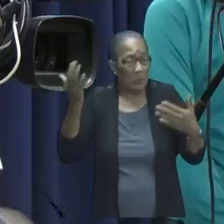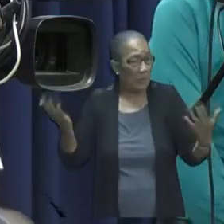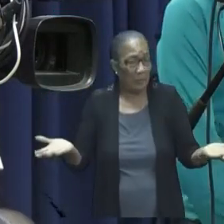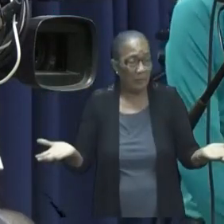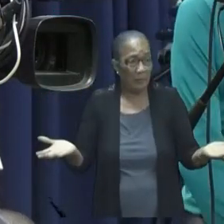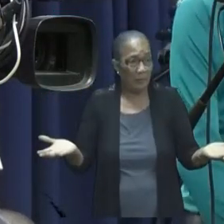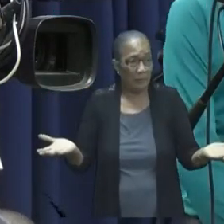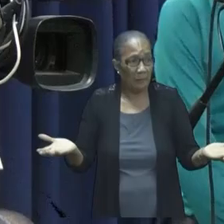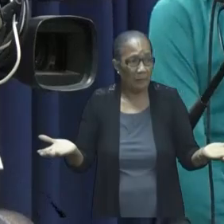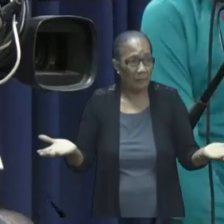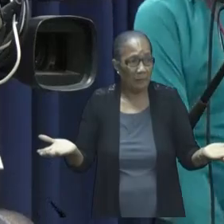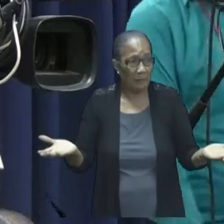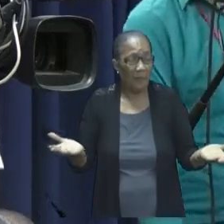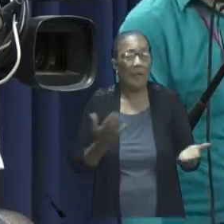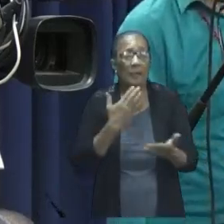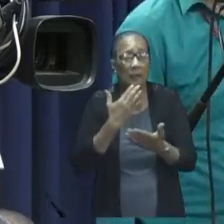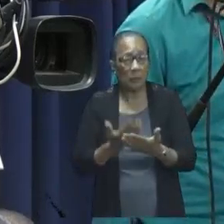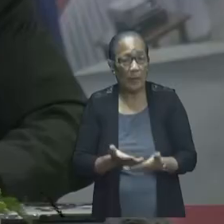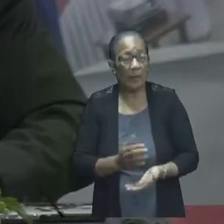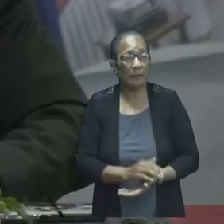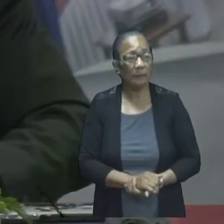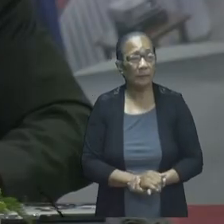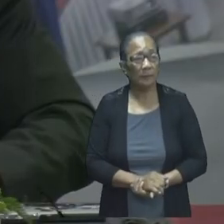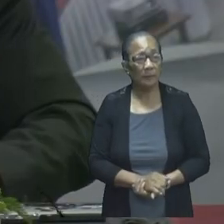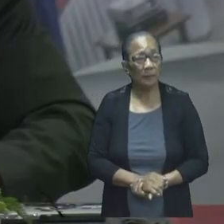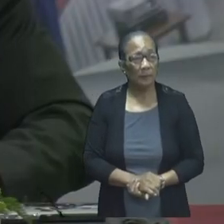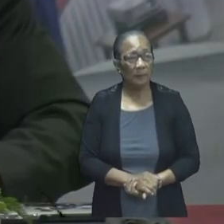opgelost hallo bedankt